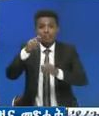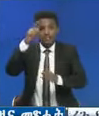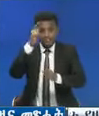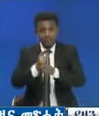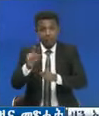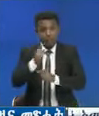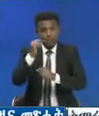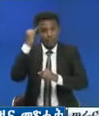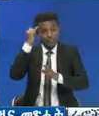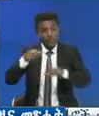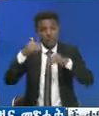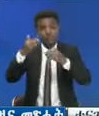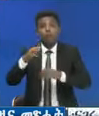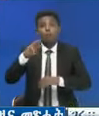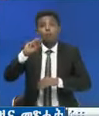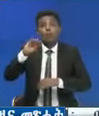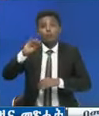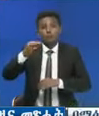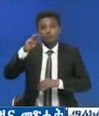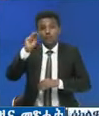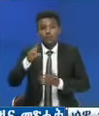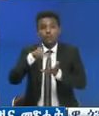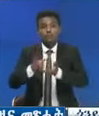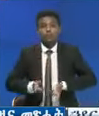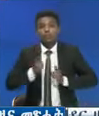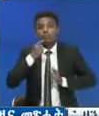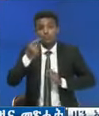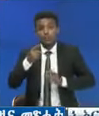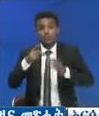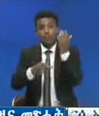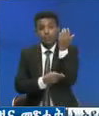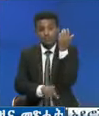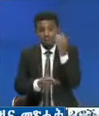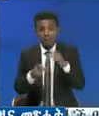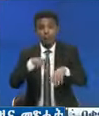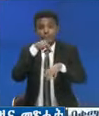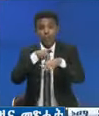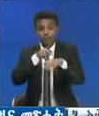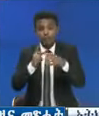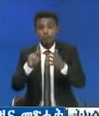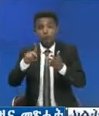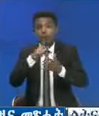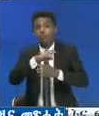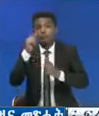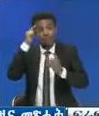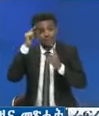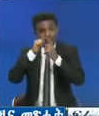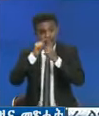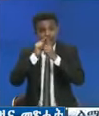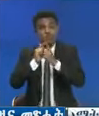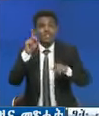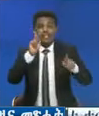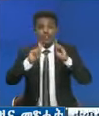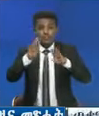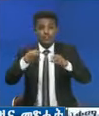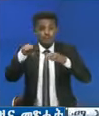መሆኑን አስተያየታቸውን የሰጡ የሞጣ ከተማ ነዋሪዎች ተናገሩ። የፖለቲካ ፓርቲዎች ፕሮግራሞቻቸውንና ቅዳቸውን ለህዝብ የሚያስተዋውቁበት